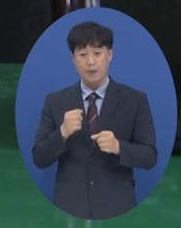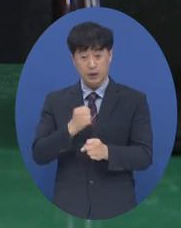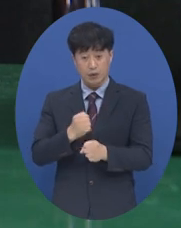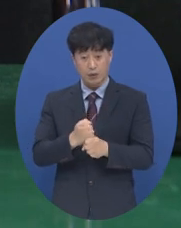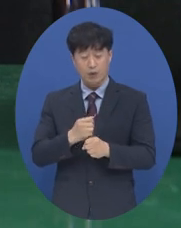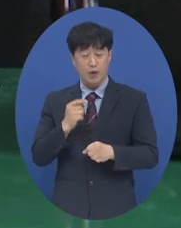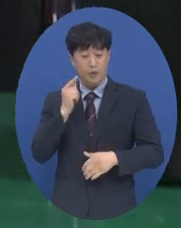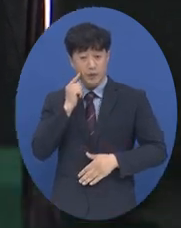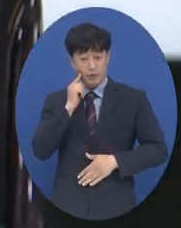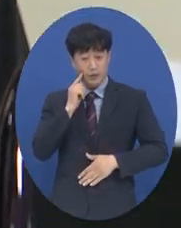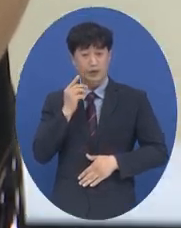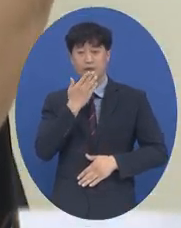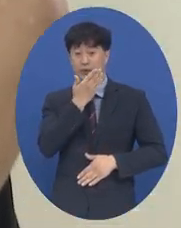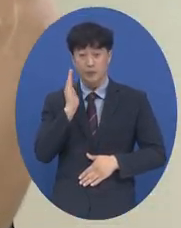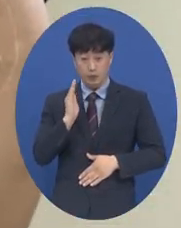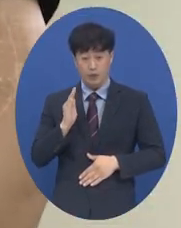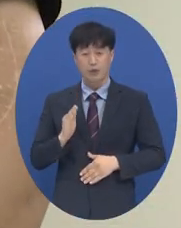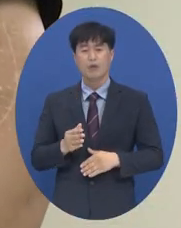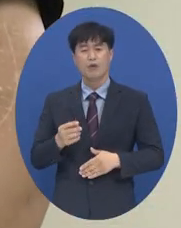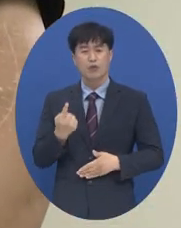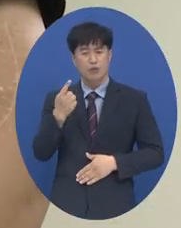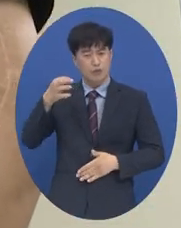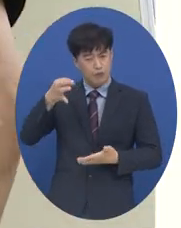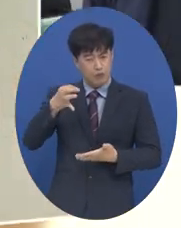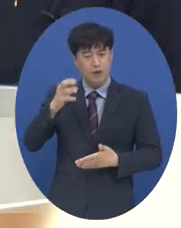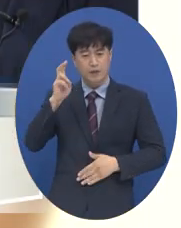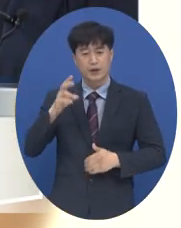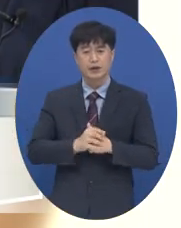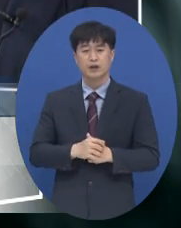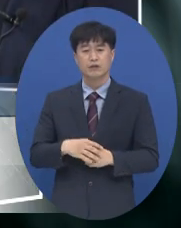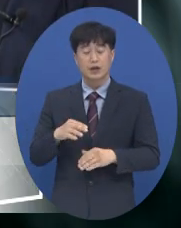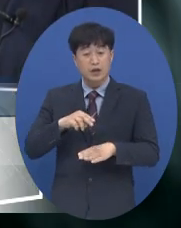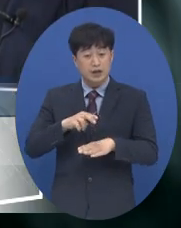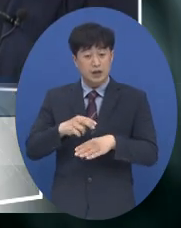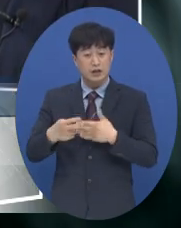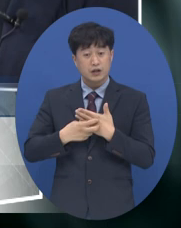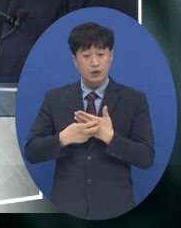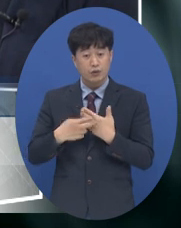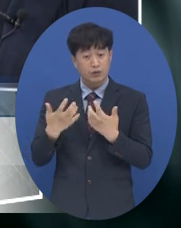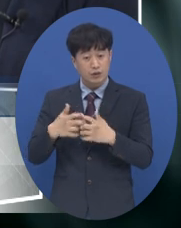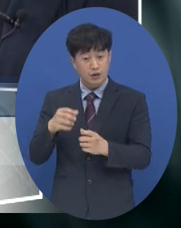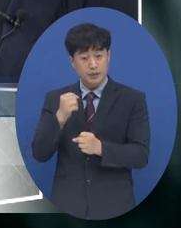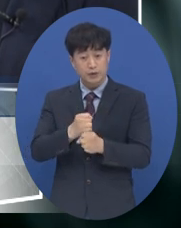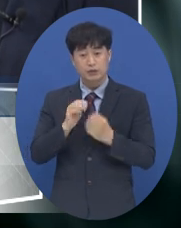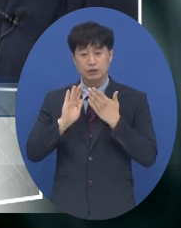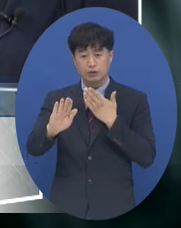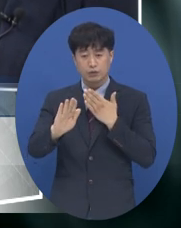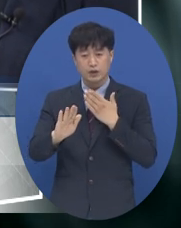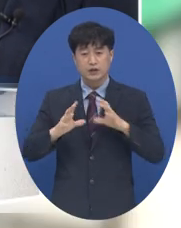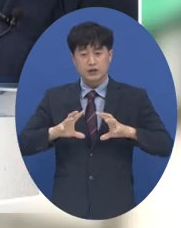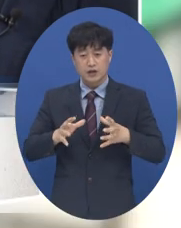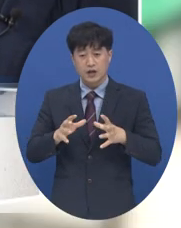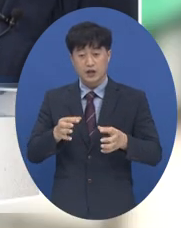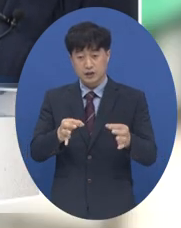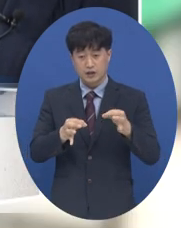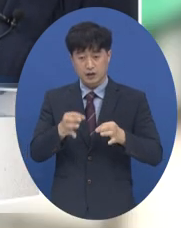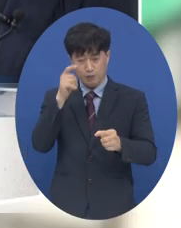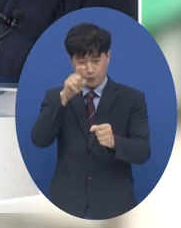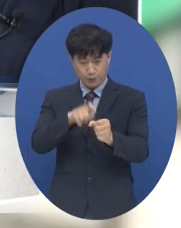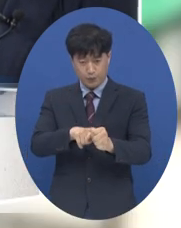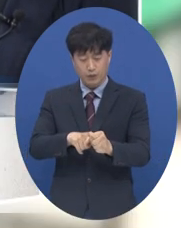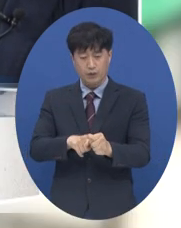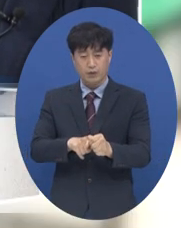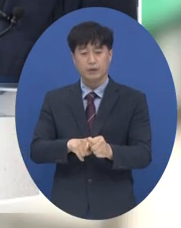등 고부가가치를 창출할 것으로 전망됩니다. 저희가 의료기기로 출시하고 난 이후에 세계 시장을